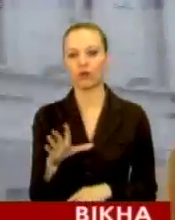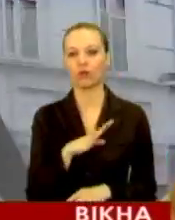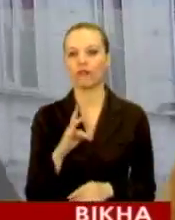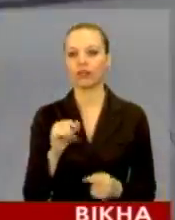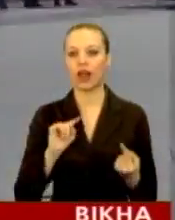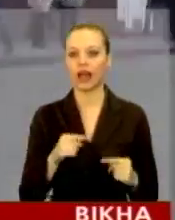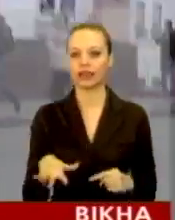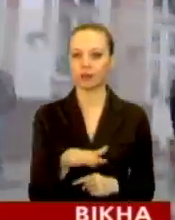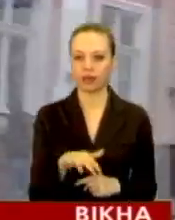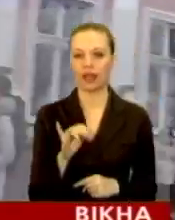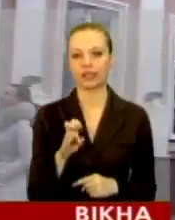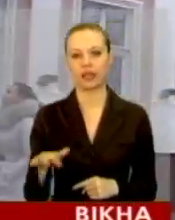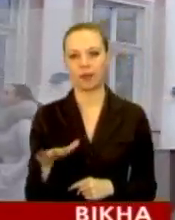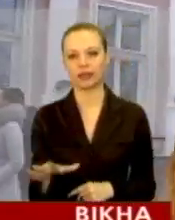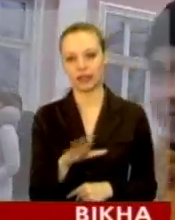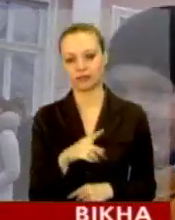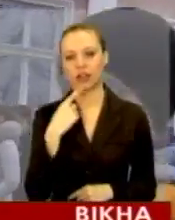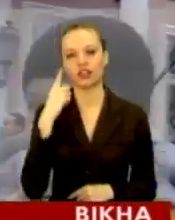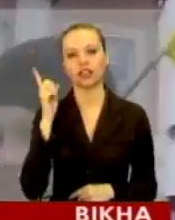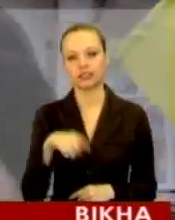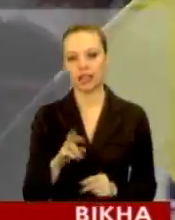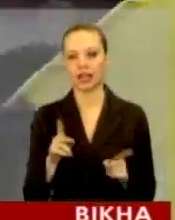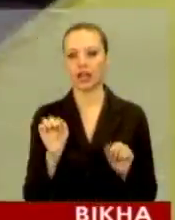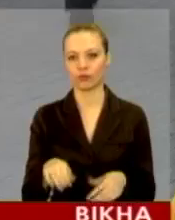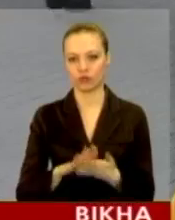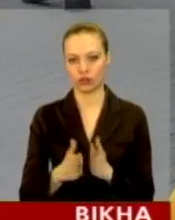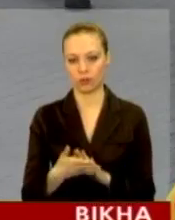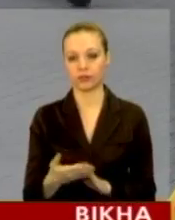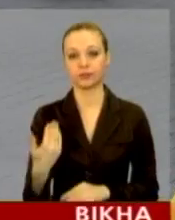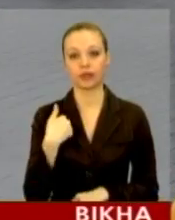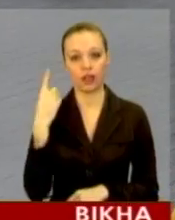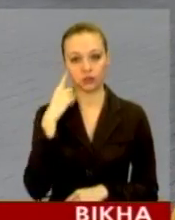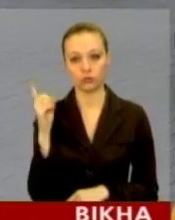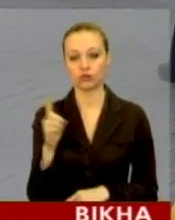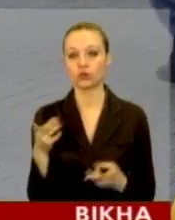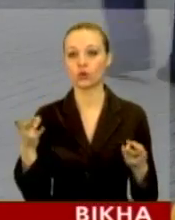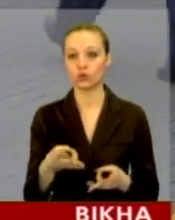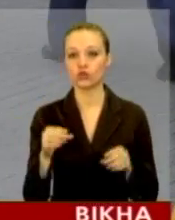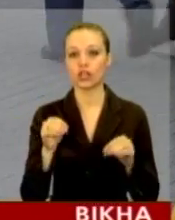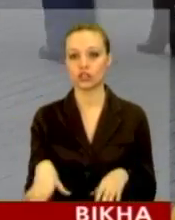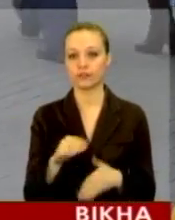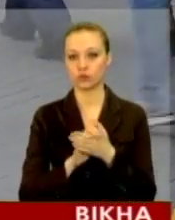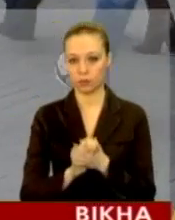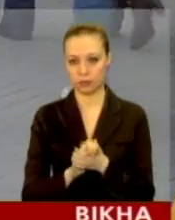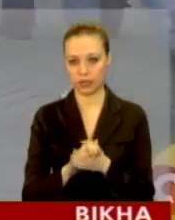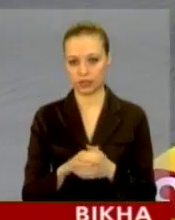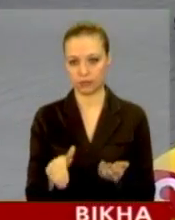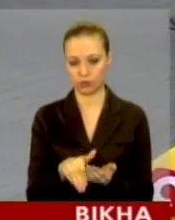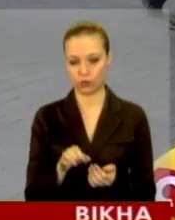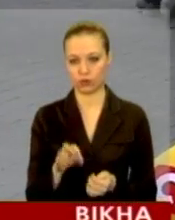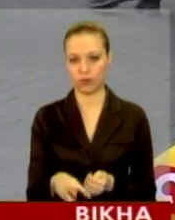на антимайдані, і на майдані. Каже, знає, як можна домовитися. Я думаю, що потрібно вирішитися мирним